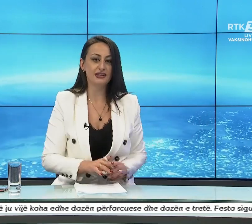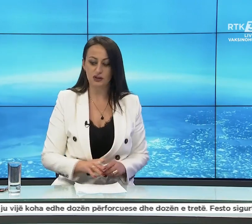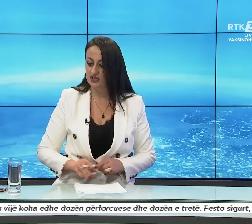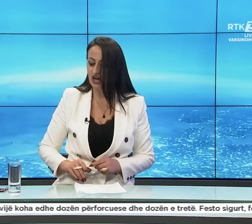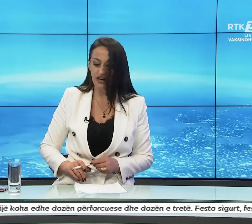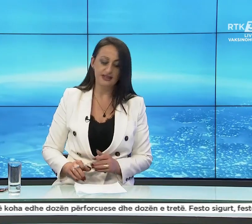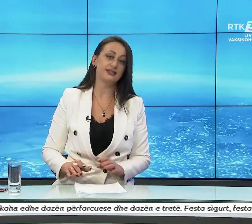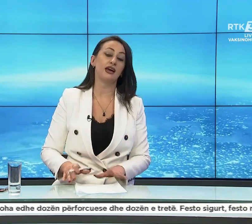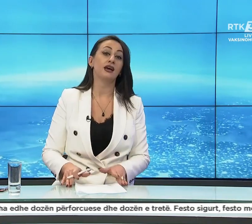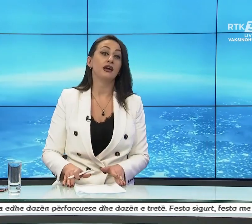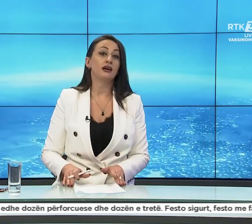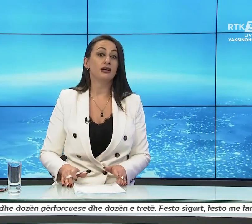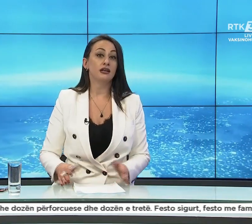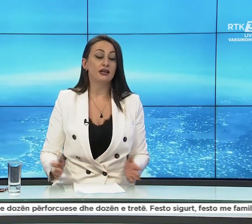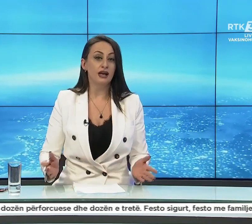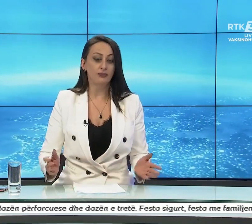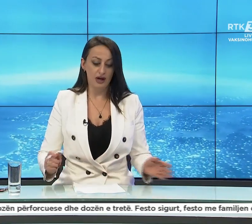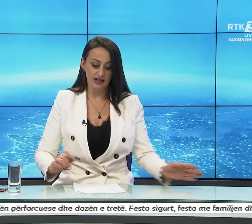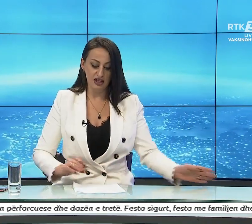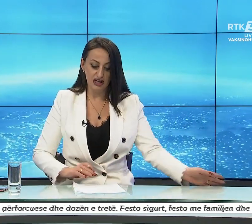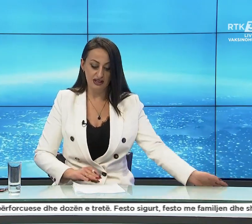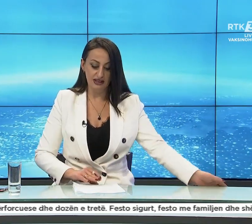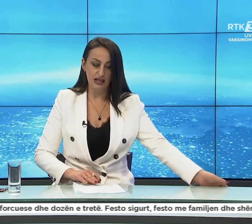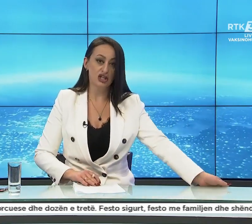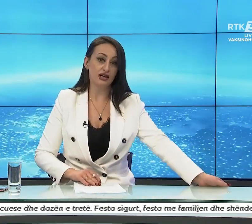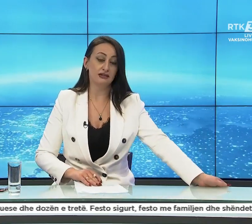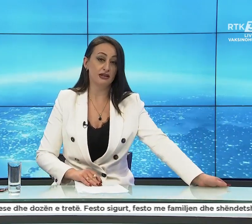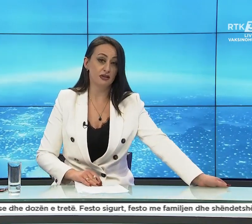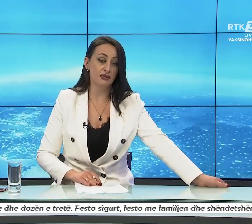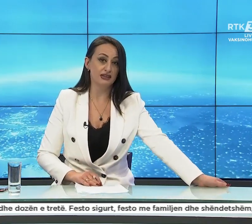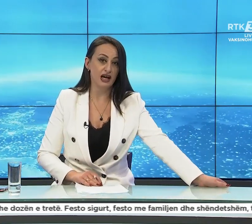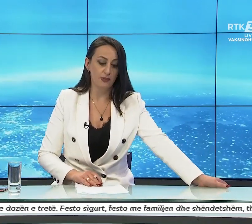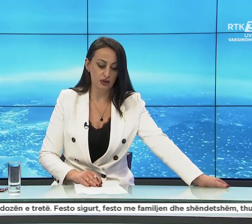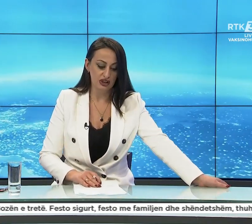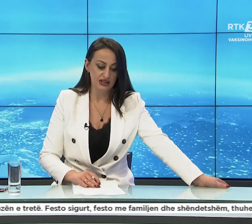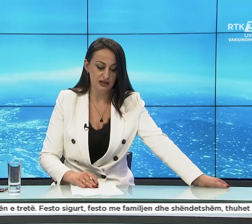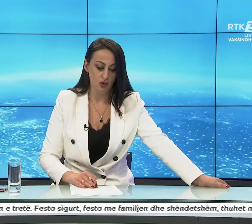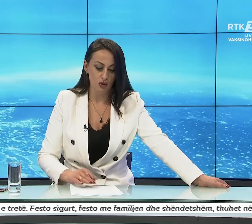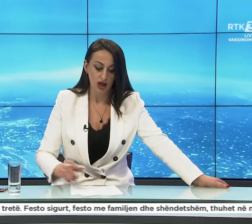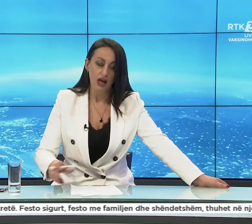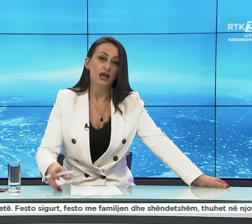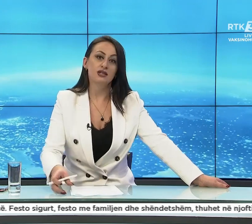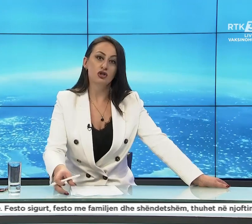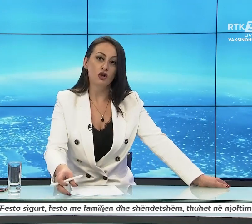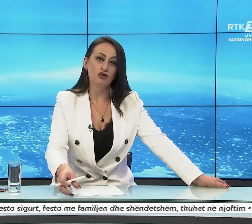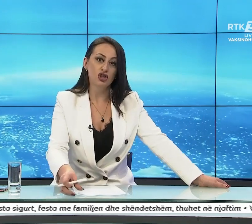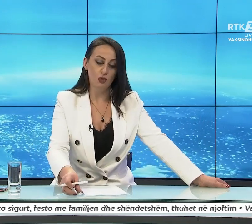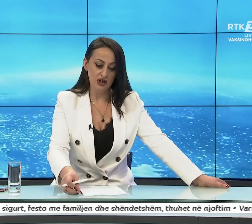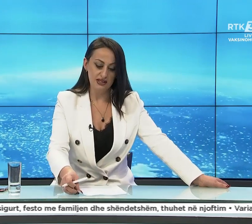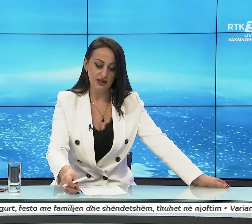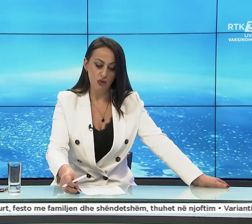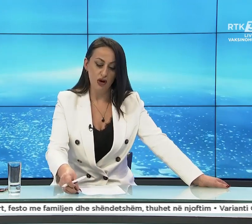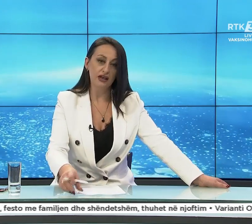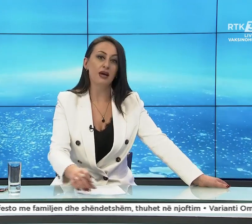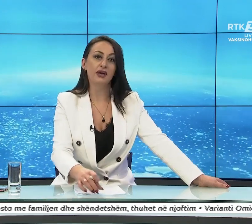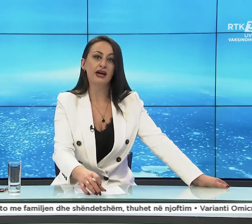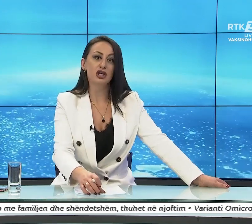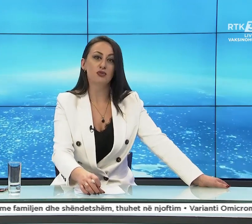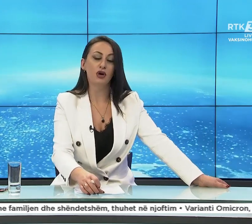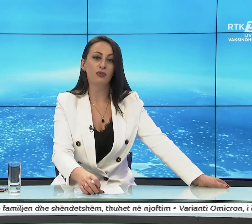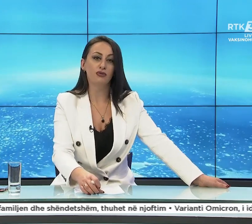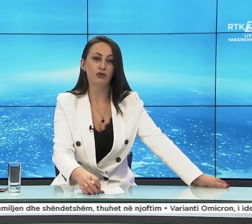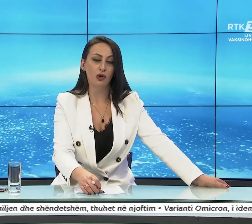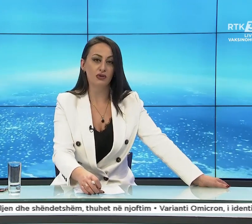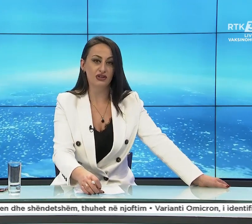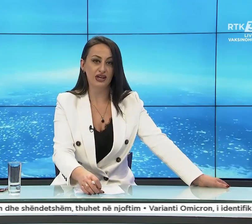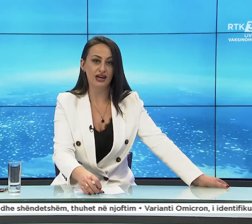përmes rrjeteve sociale se janë pa energji elektrike tash 18 apo 20 orë. Sidoqoftë, shikues të nderuar, ne me kaq